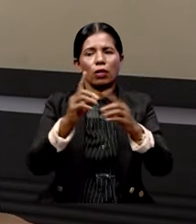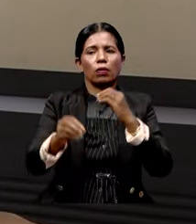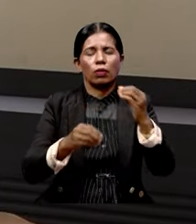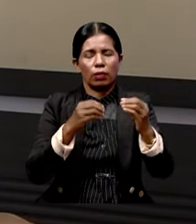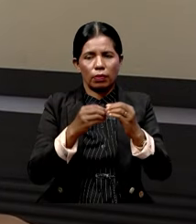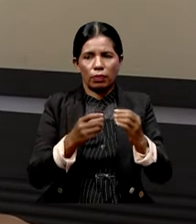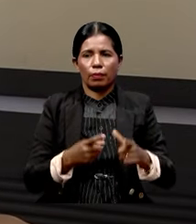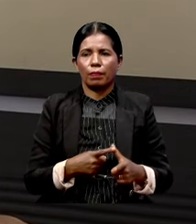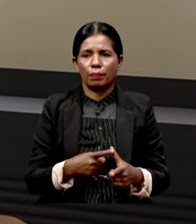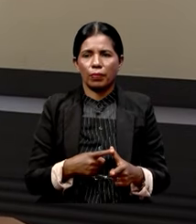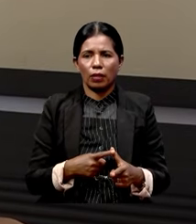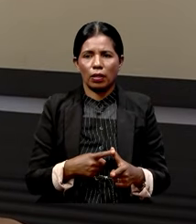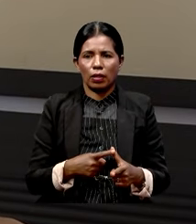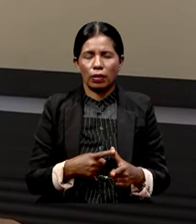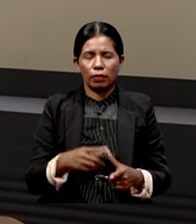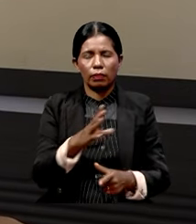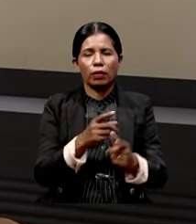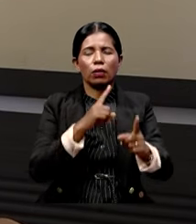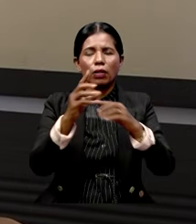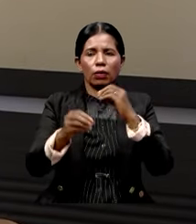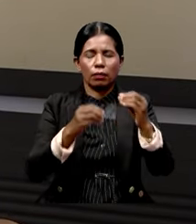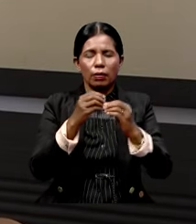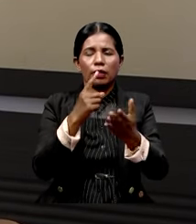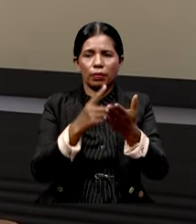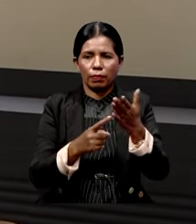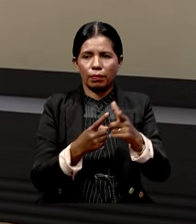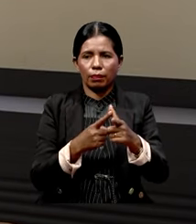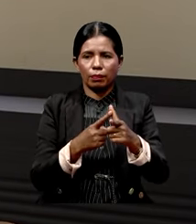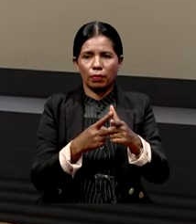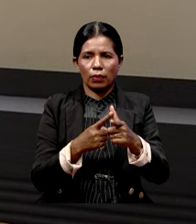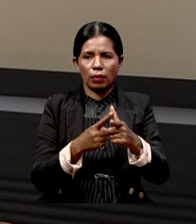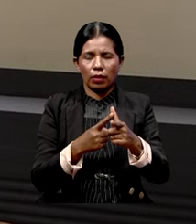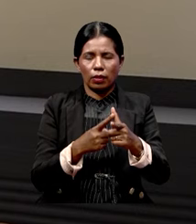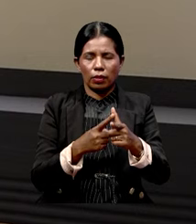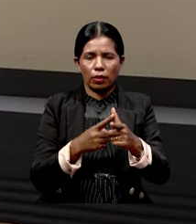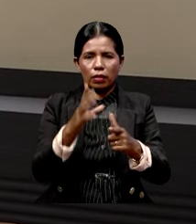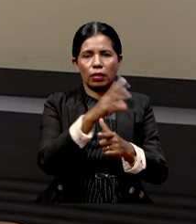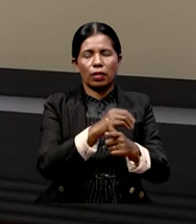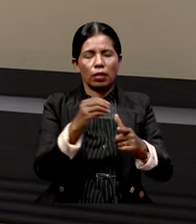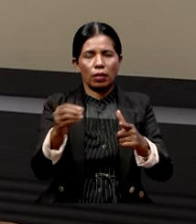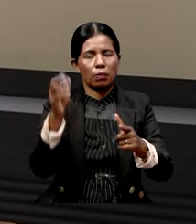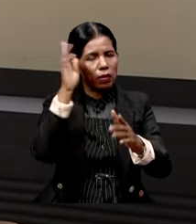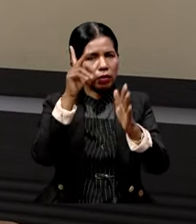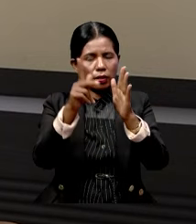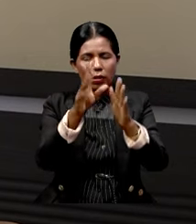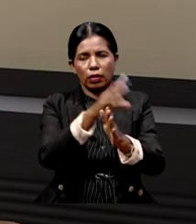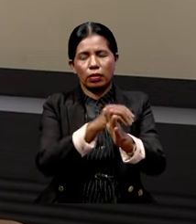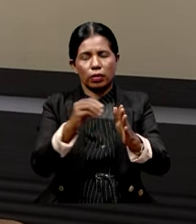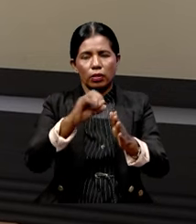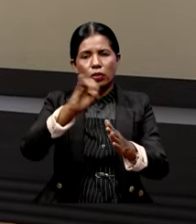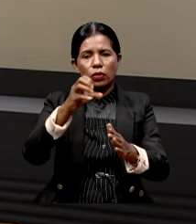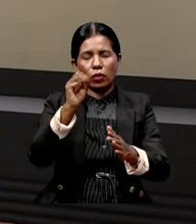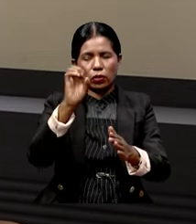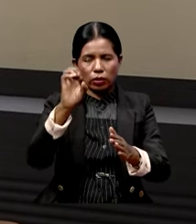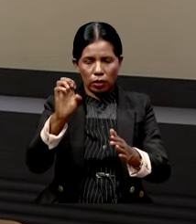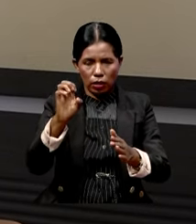satu-satu. Bapak Paus bilang begini, ini gambar keluarga kudus. Santo Yosef